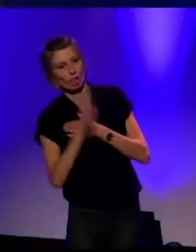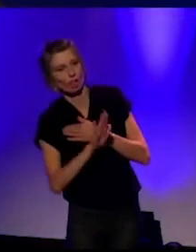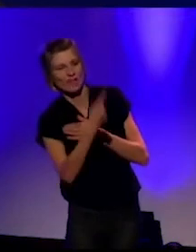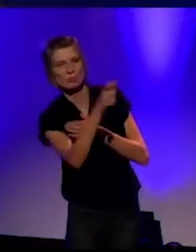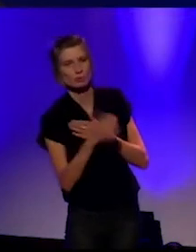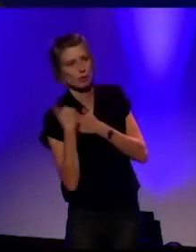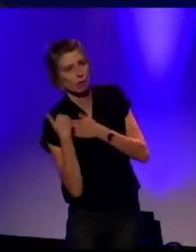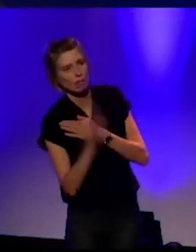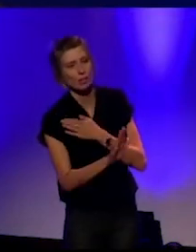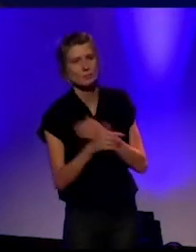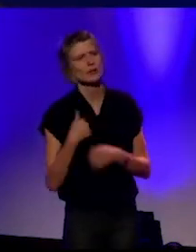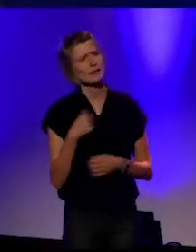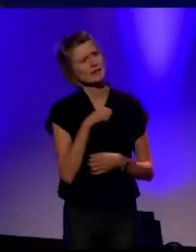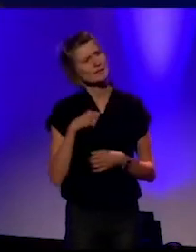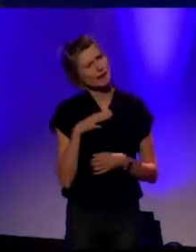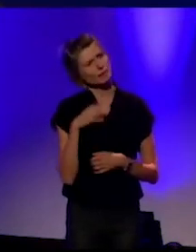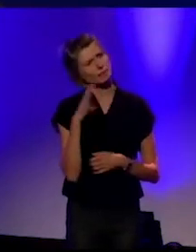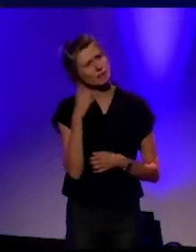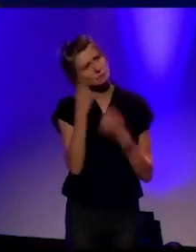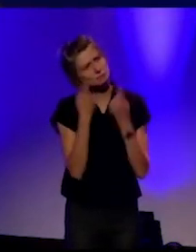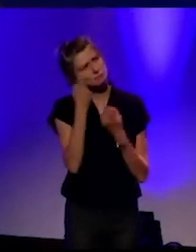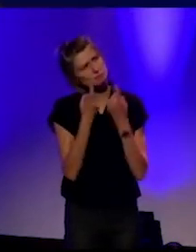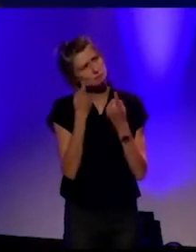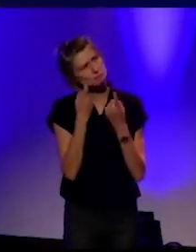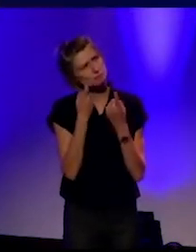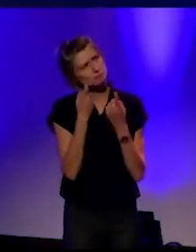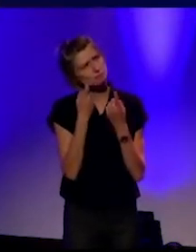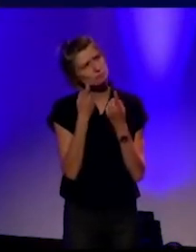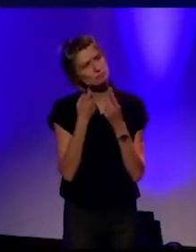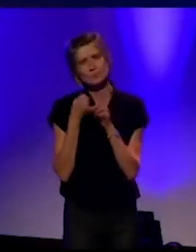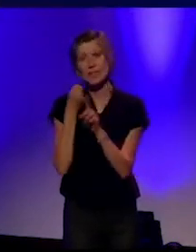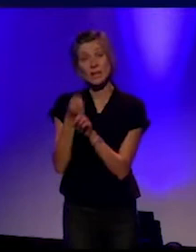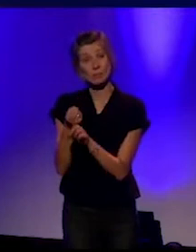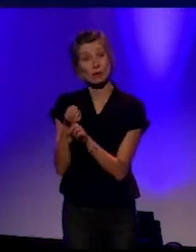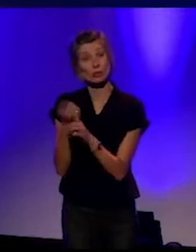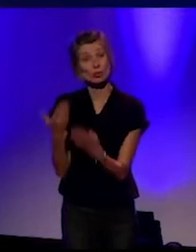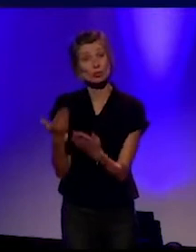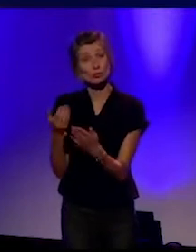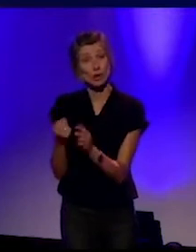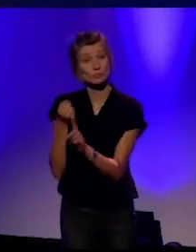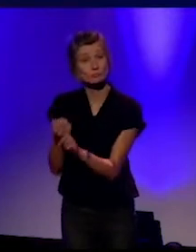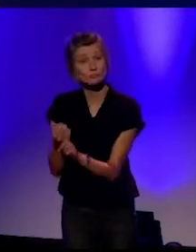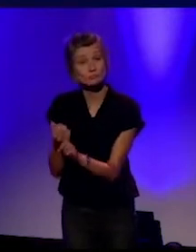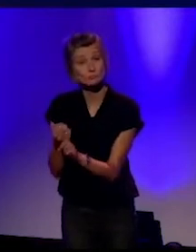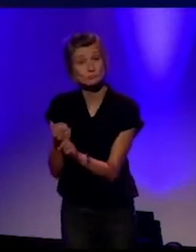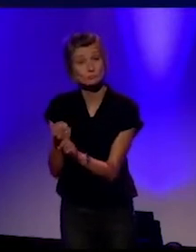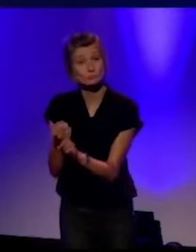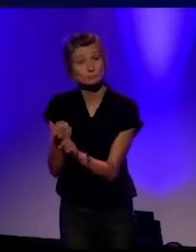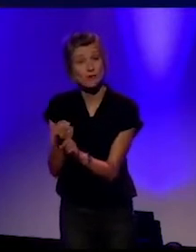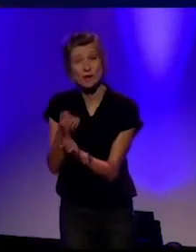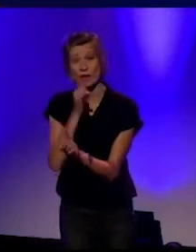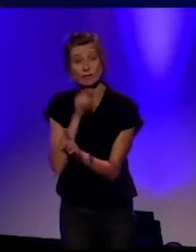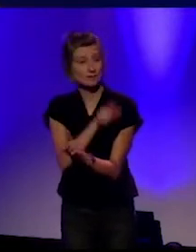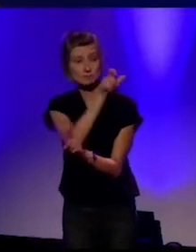mij echt oprecht heel vaak de vraag, zou die impact vandaag dezelfde zijn zonder het traject dat Koen met